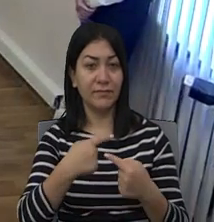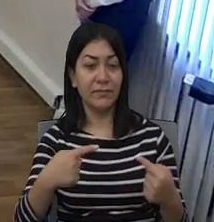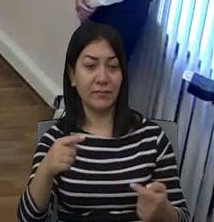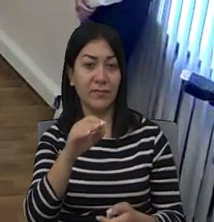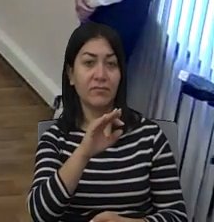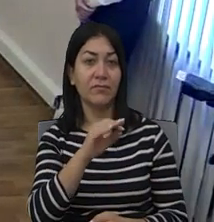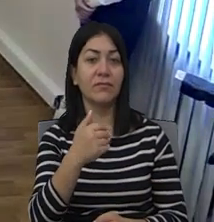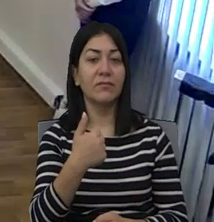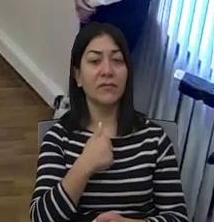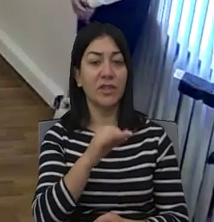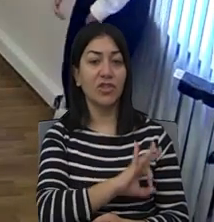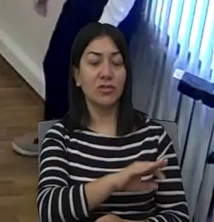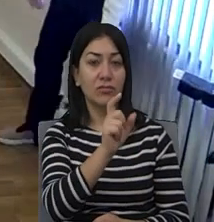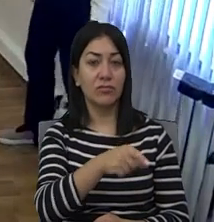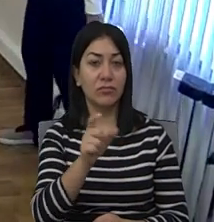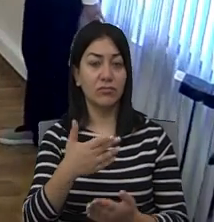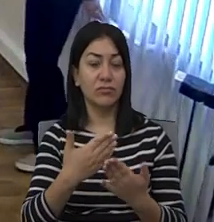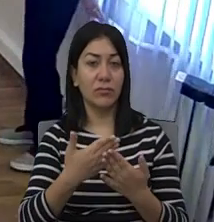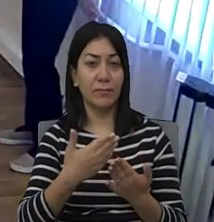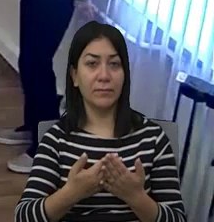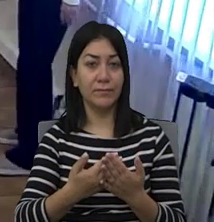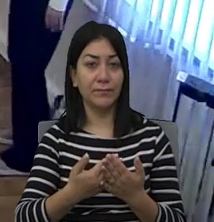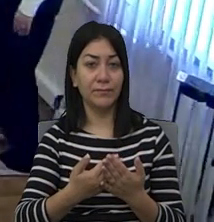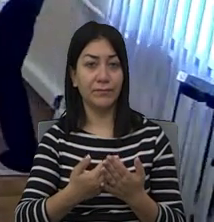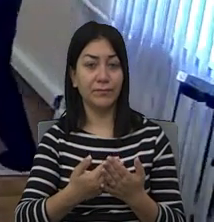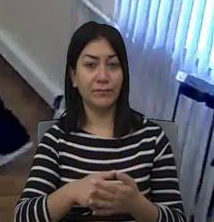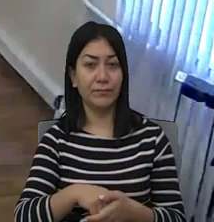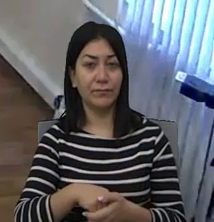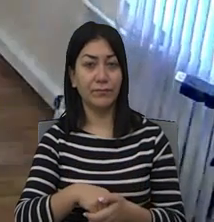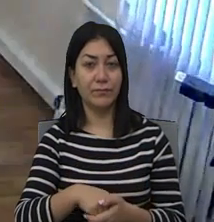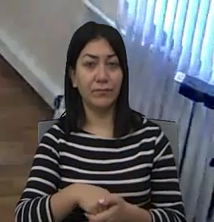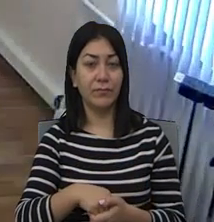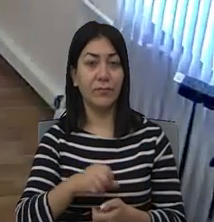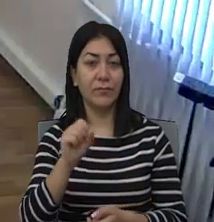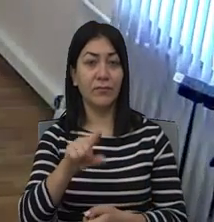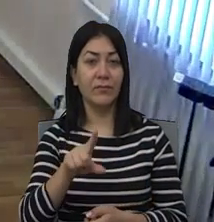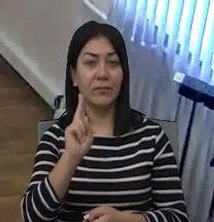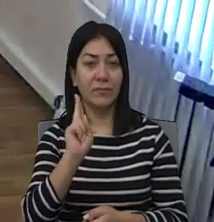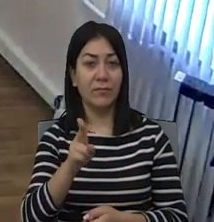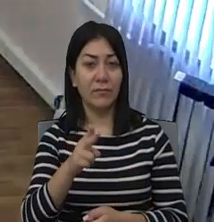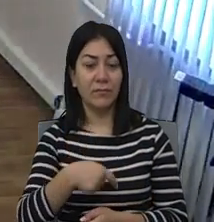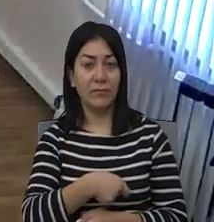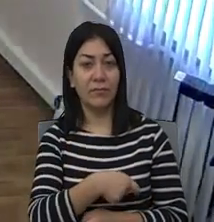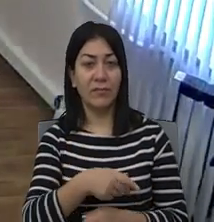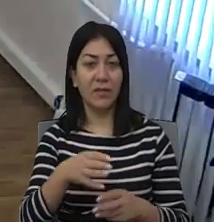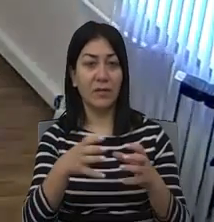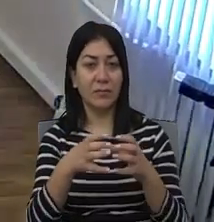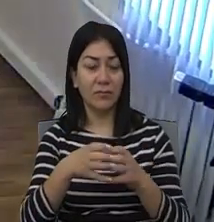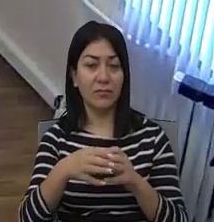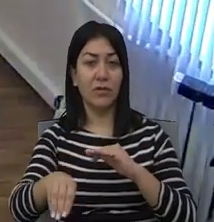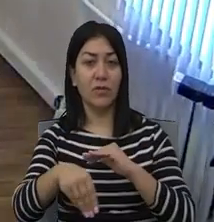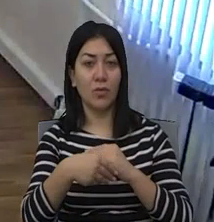շահագրգիռ կողմերին, ինչպիսին է ուրեմն ինչպես ասցին քաղաքասարակության կազմակերպությունները, կոռուպցիայի